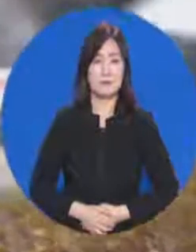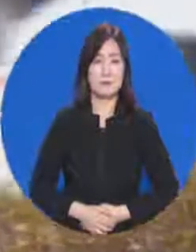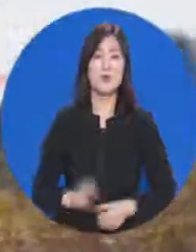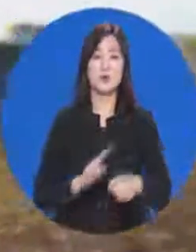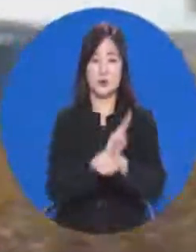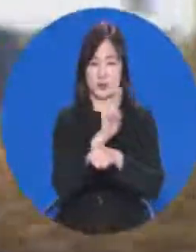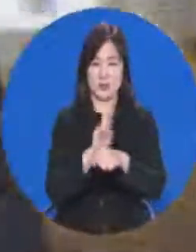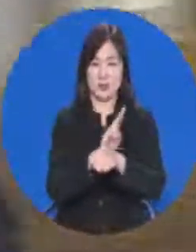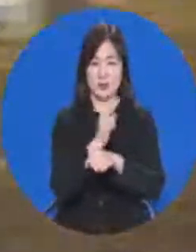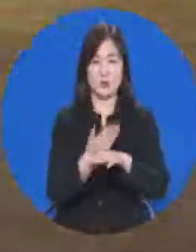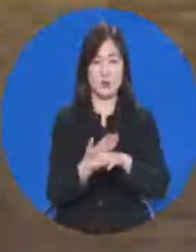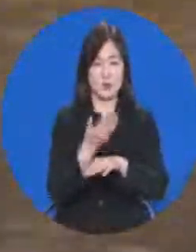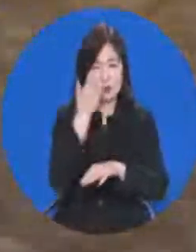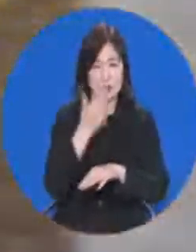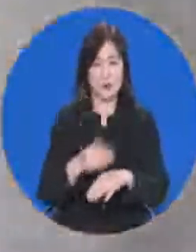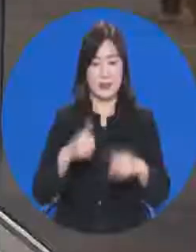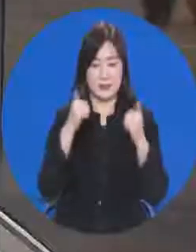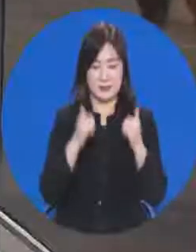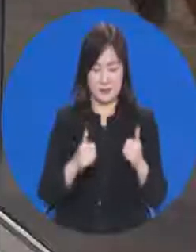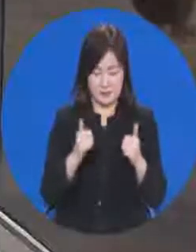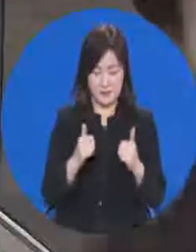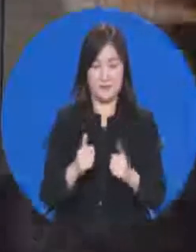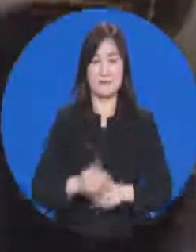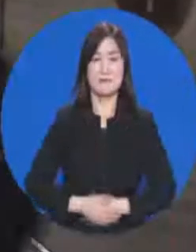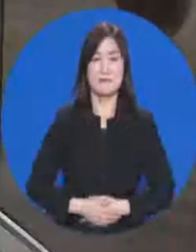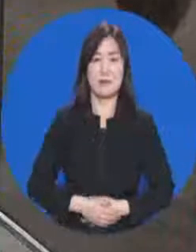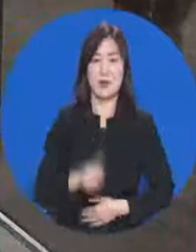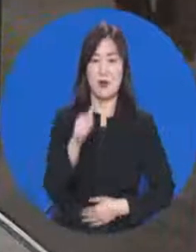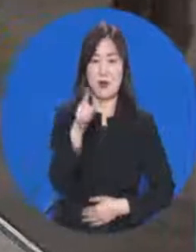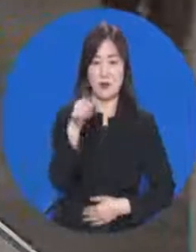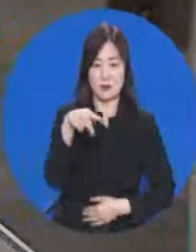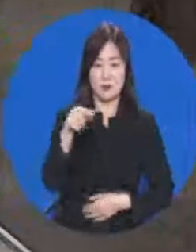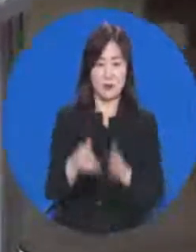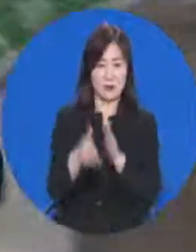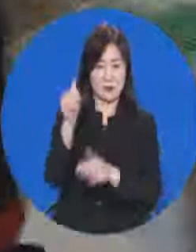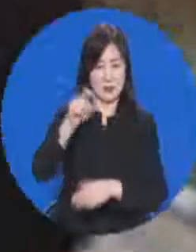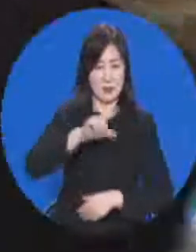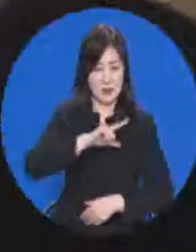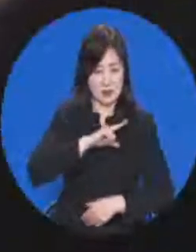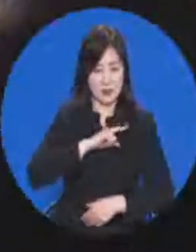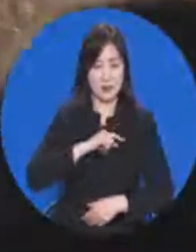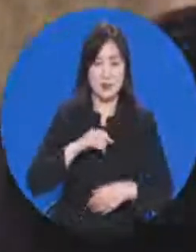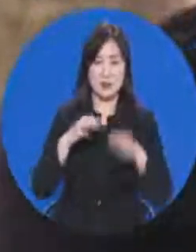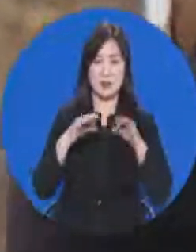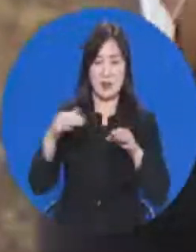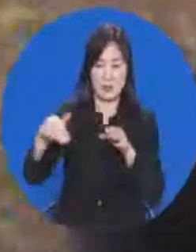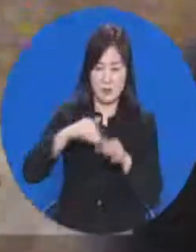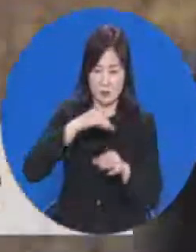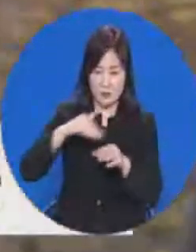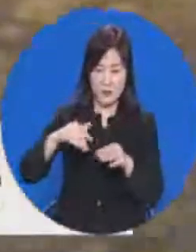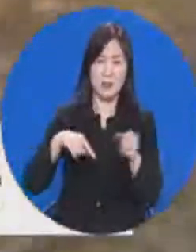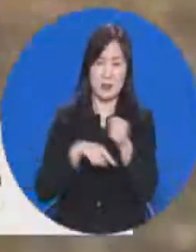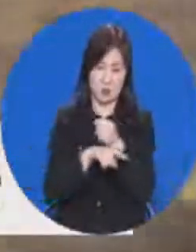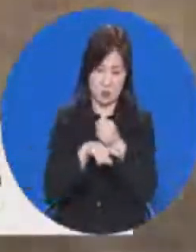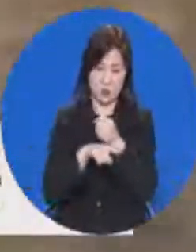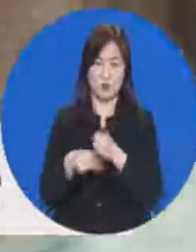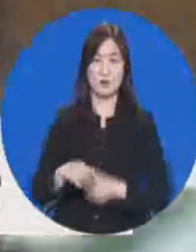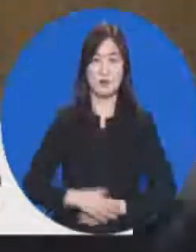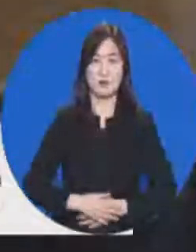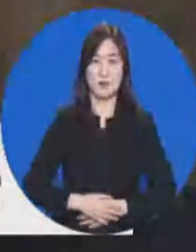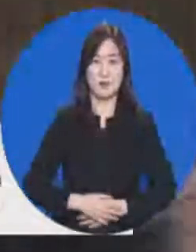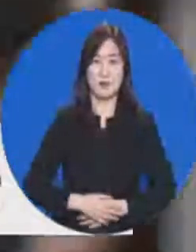2시간 넘게 진행된 재판의 쟁점은 허석 시장 명의의 계좌에 들어오고 나간 돈의 행방이었습니다.